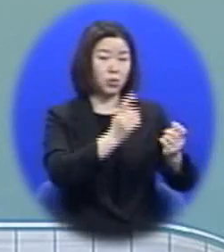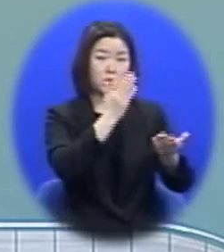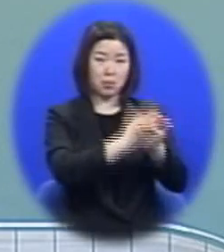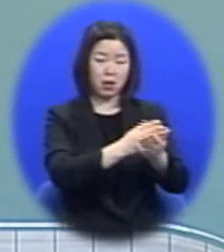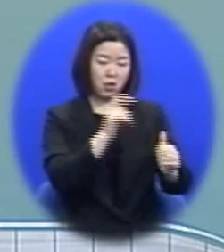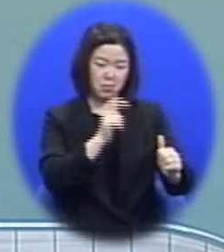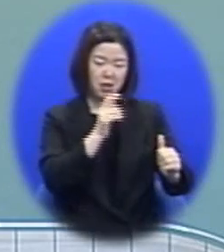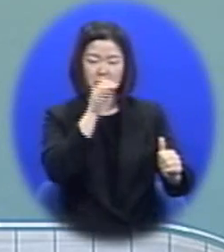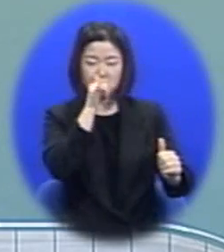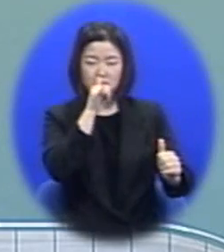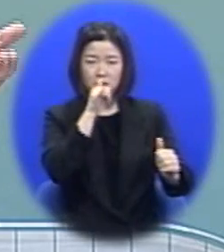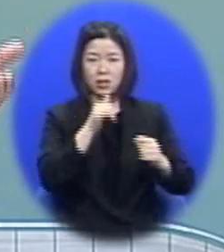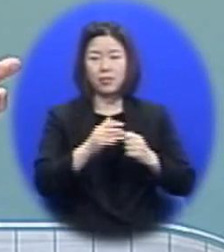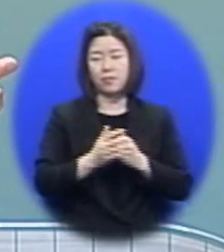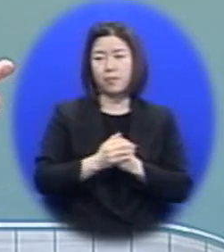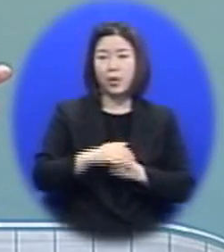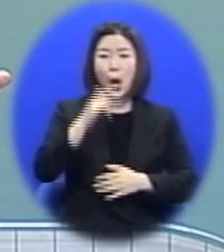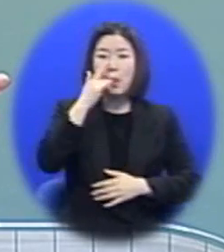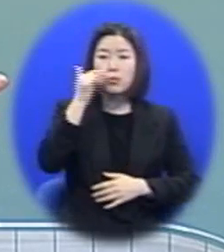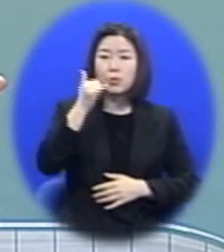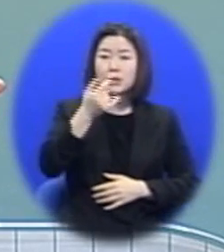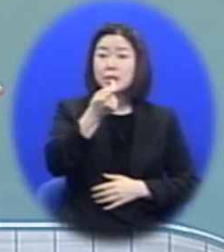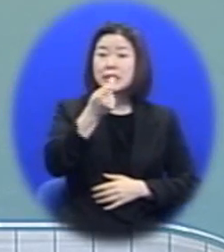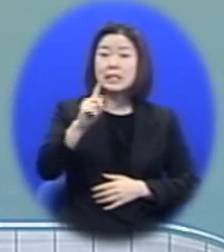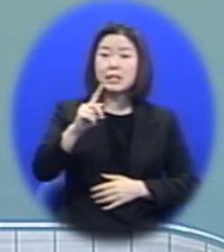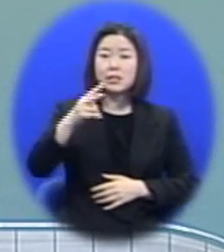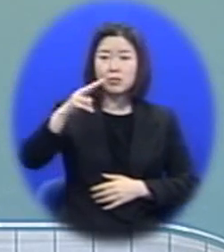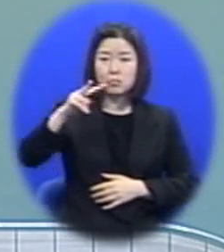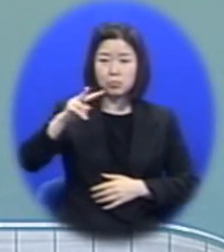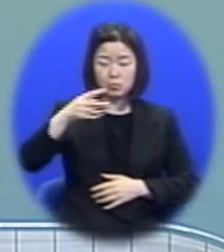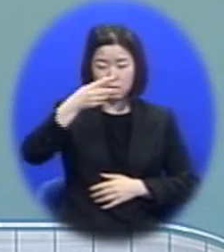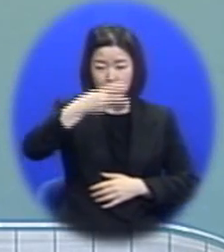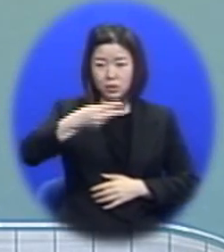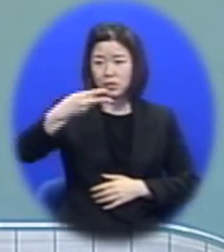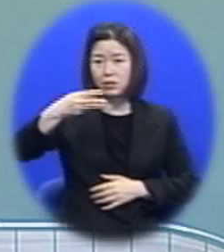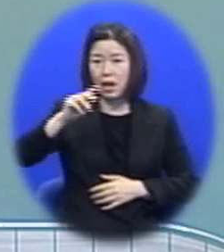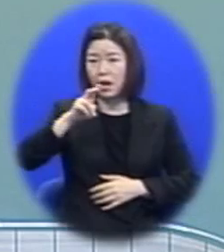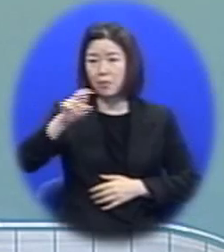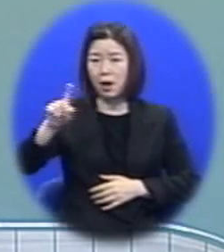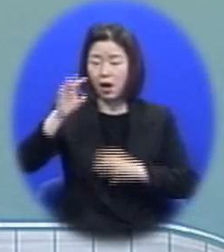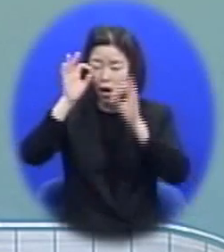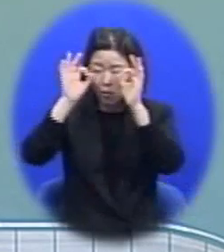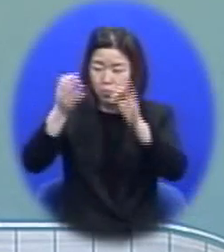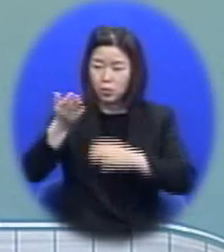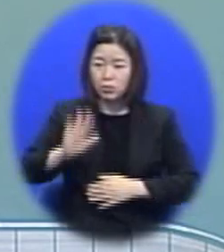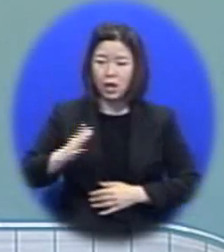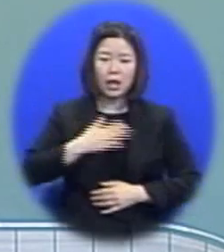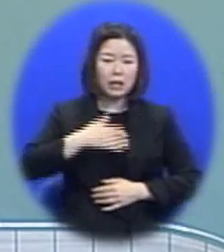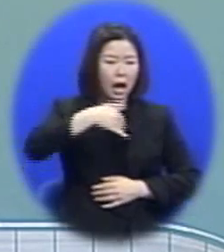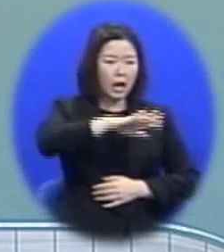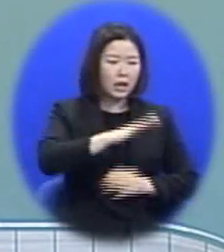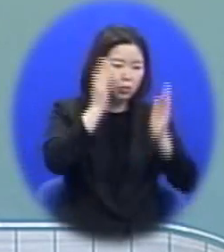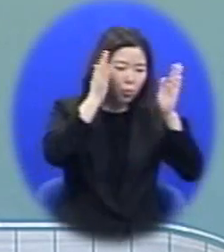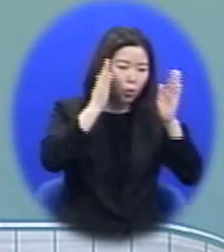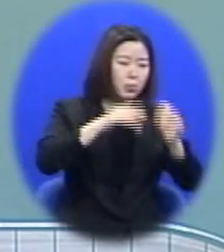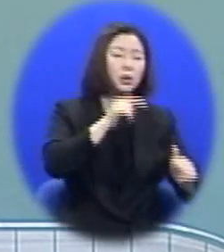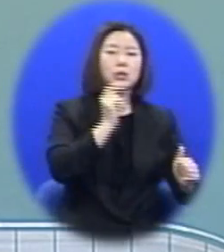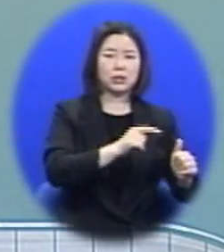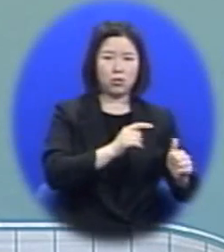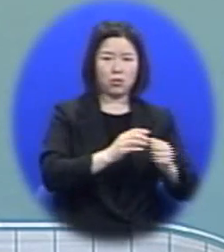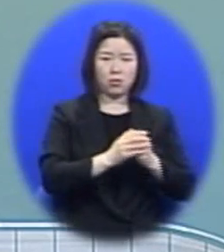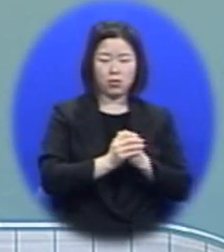보면서 자기 보고는 공부하렵니다 그러니 화가 나지요 아 부모도 거짓말하는 거 뻔히